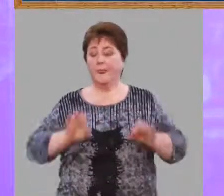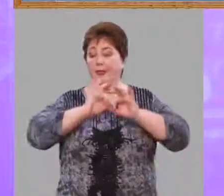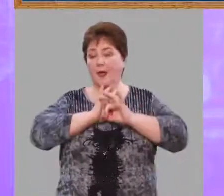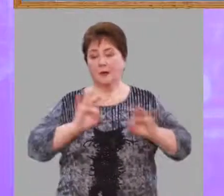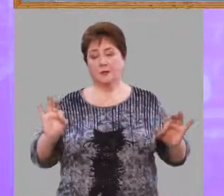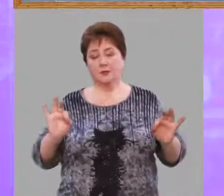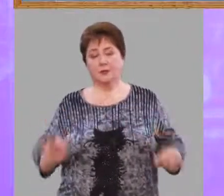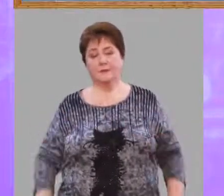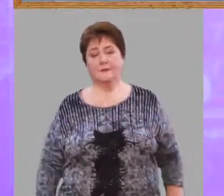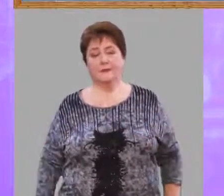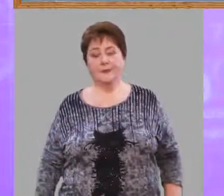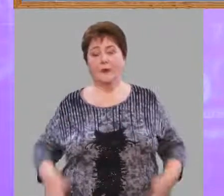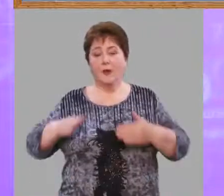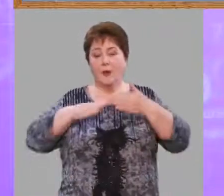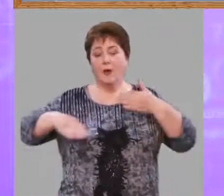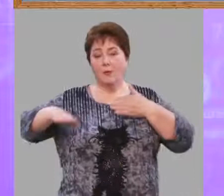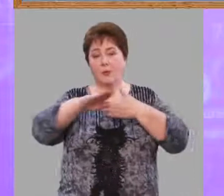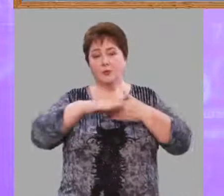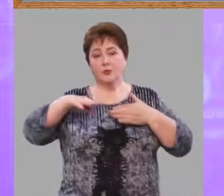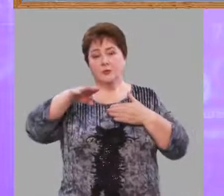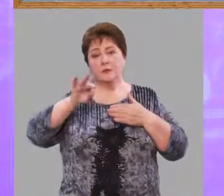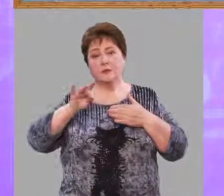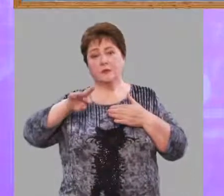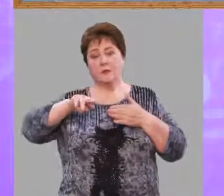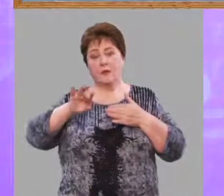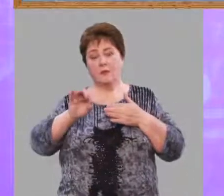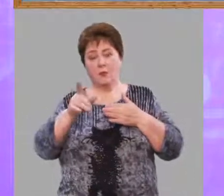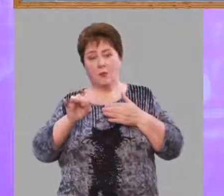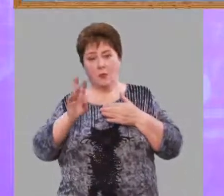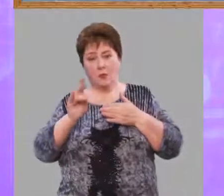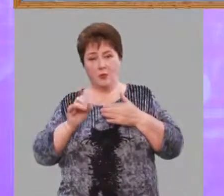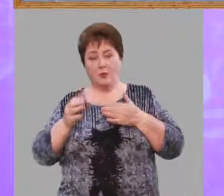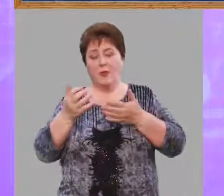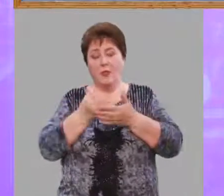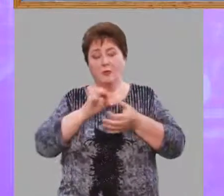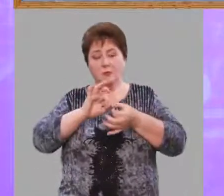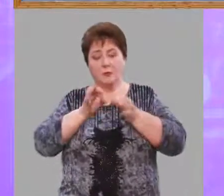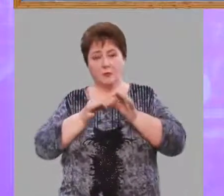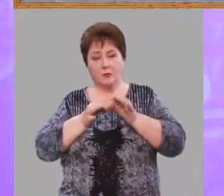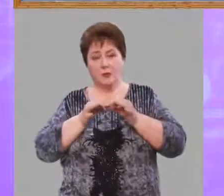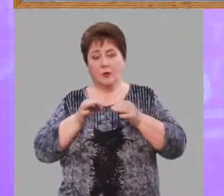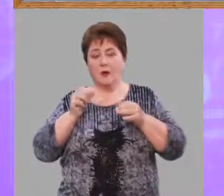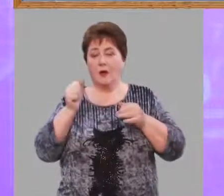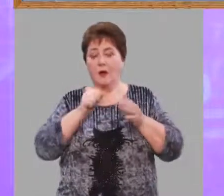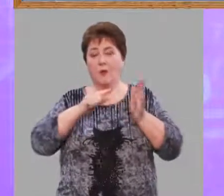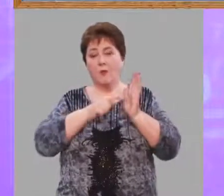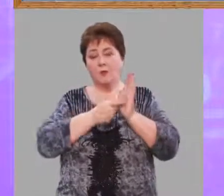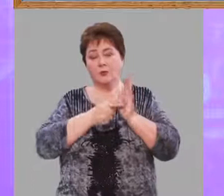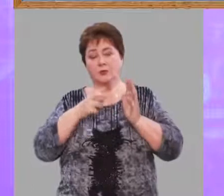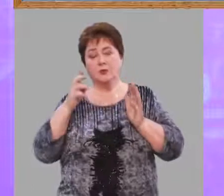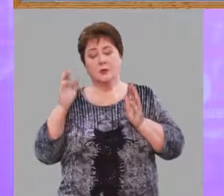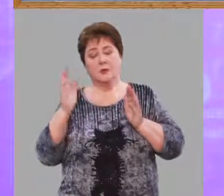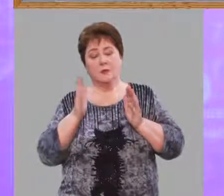Отлично! Площадь прямоугольника находится по формуле А, умноженная на